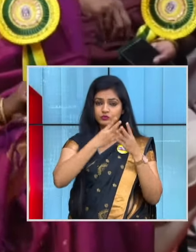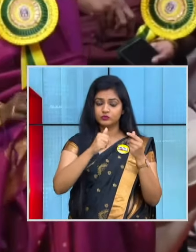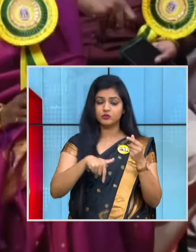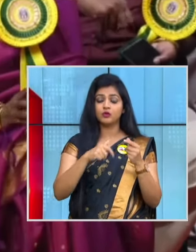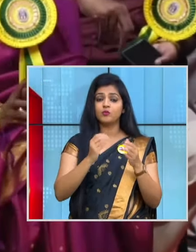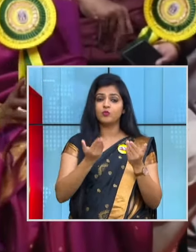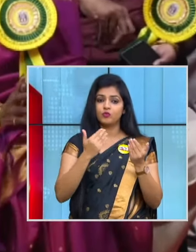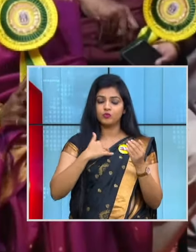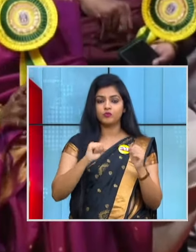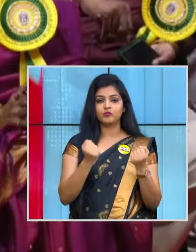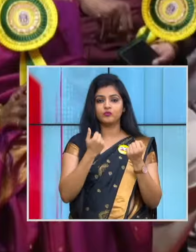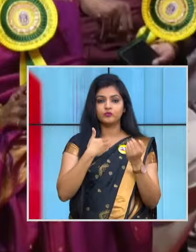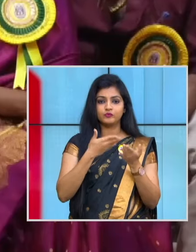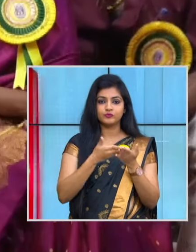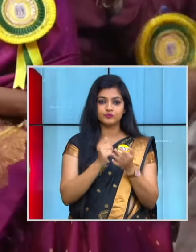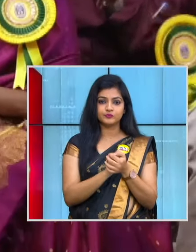இடத்துல நாங்க தான் இருக்கோம்.